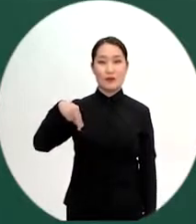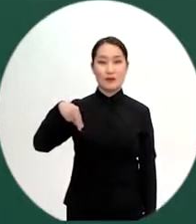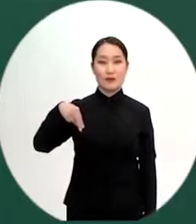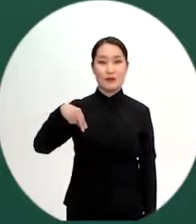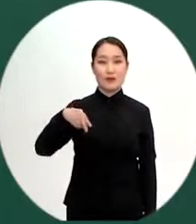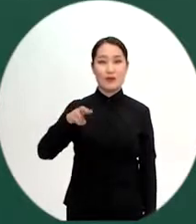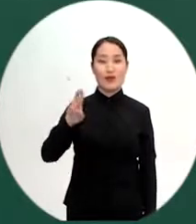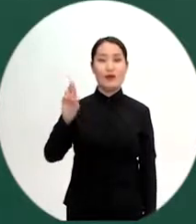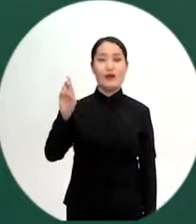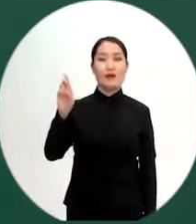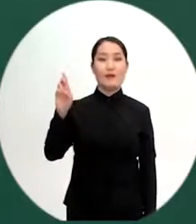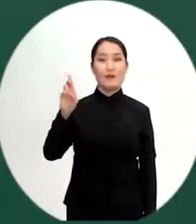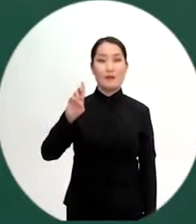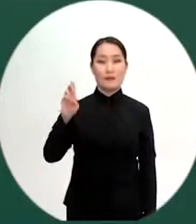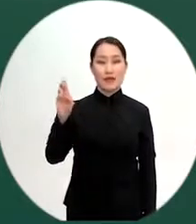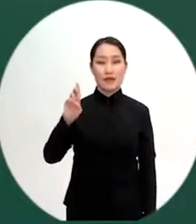пүрв,